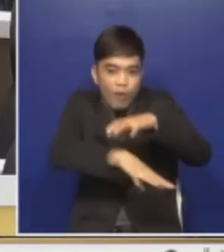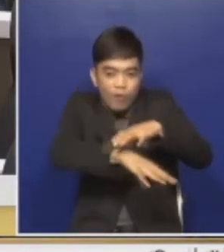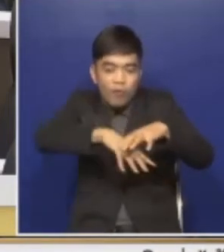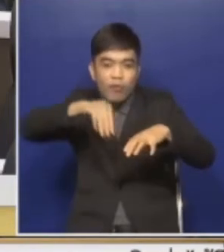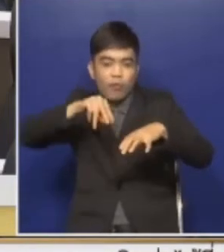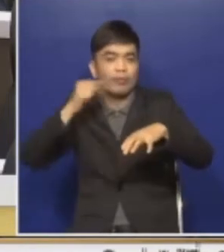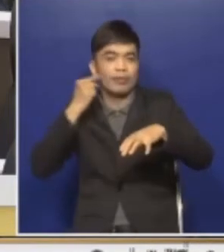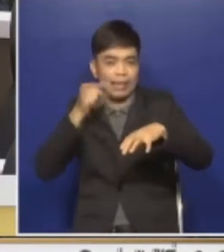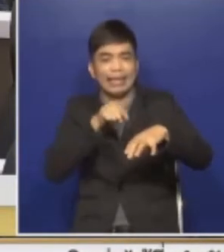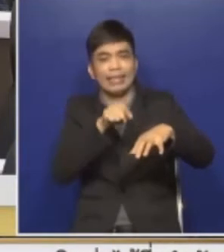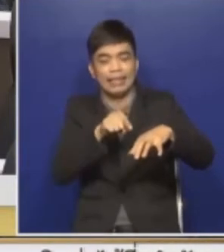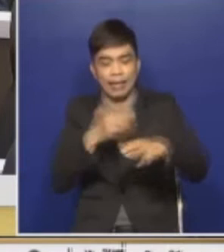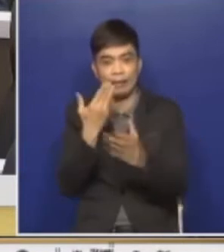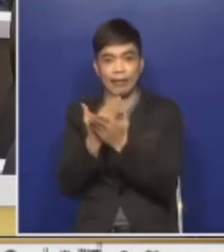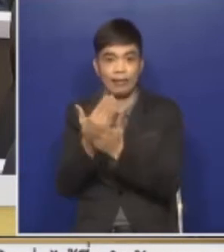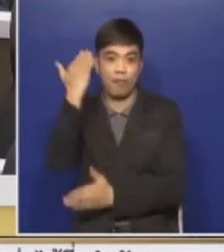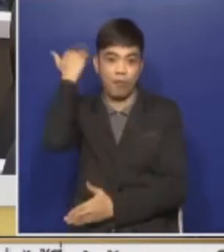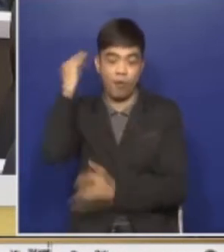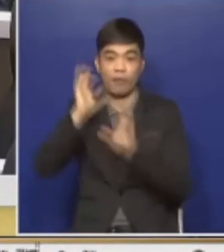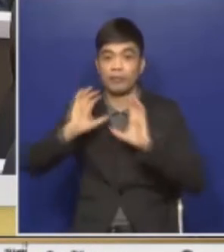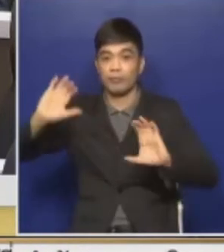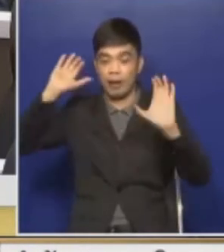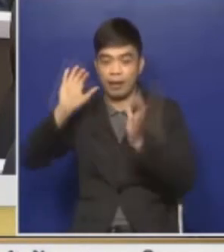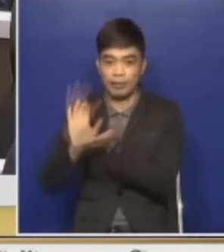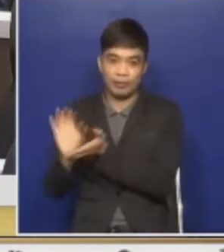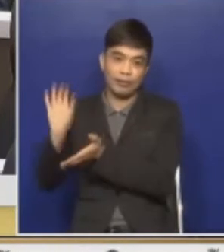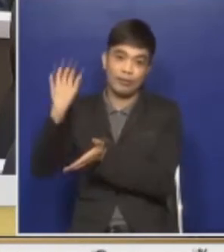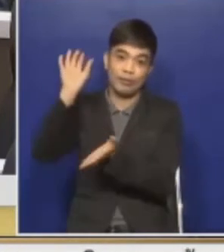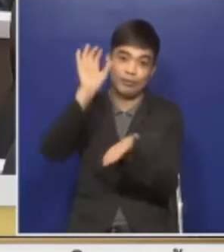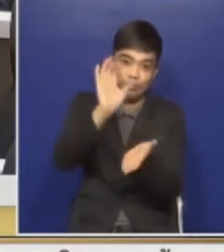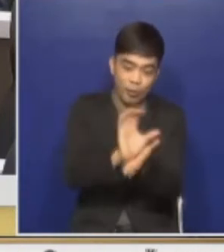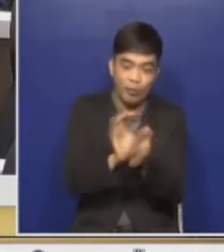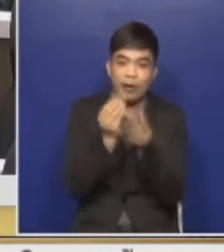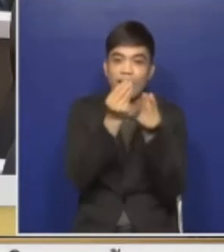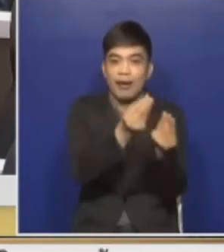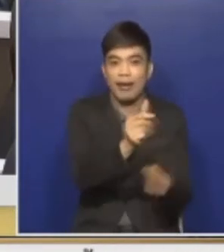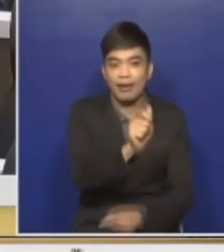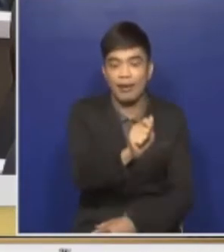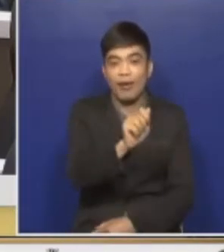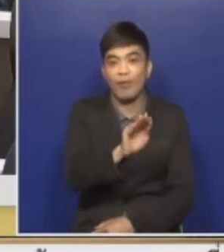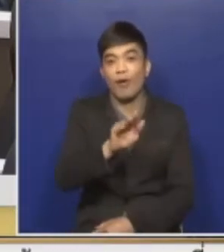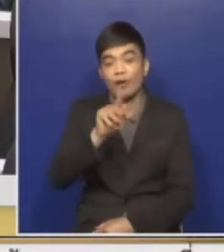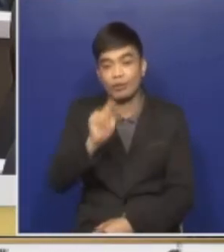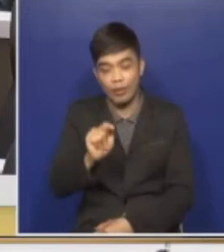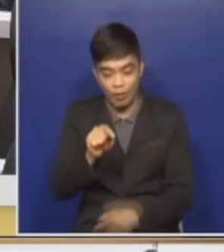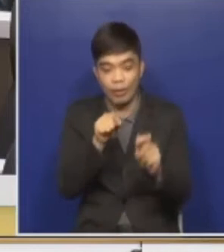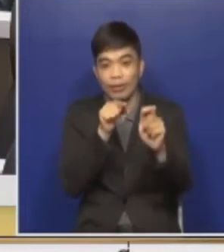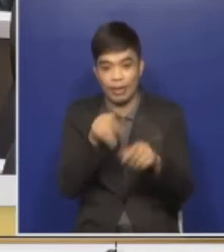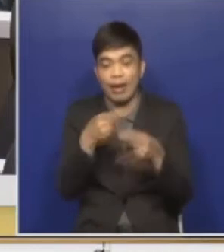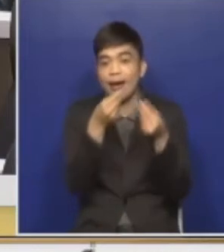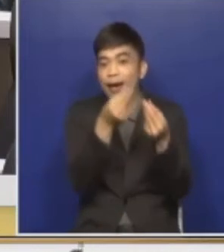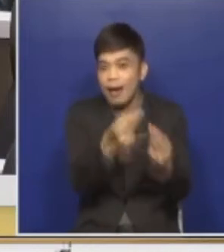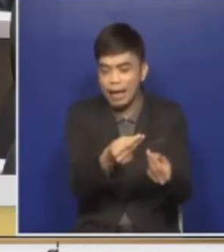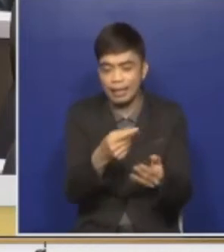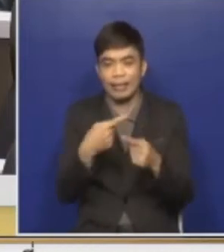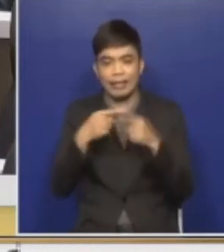ช่วงที่ผ่านมาเนี่ยงบประมาณที่รัฐบาลได้ผ่านไปยังอบต.เนี่ยนะคะองค์การบริหารส่วนตำบลเนี่ยผ่านไปแต่ไ